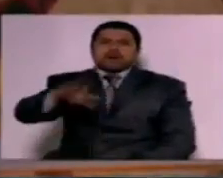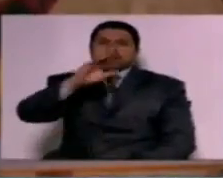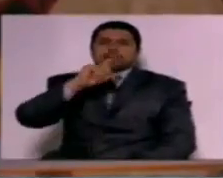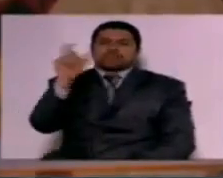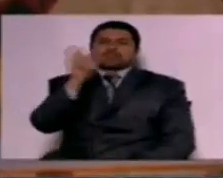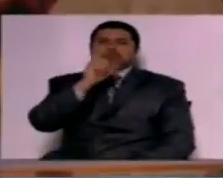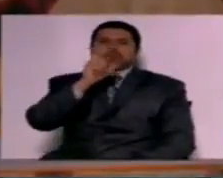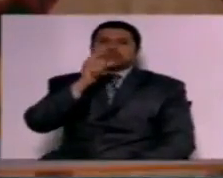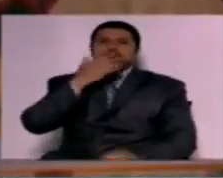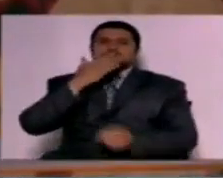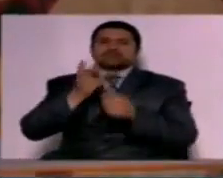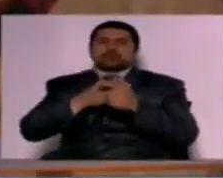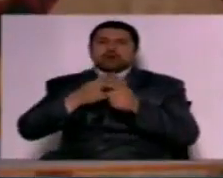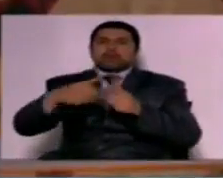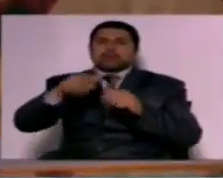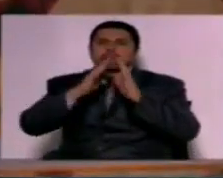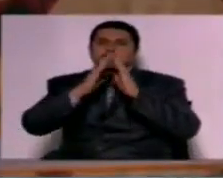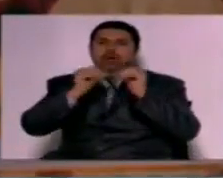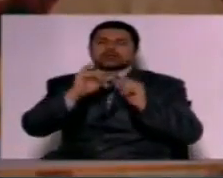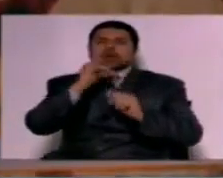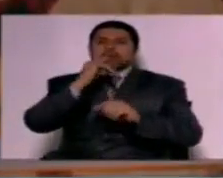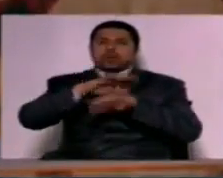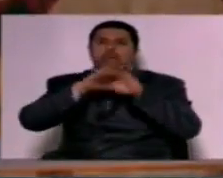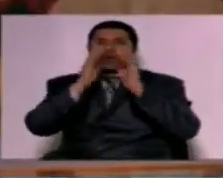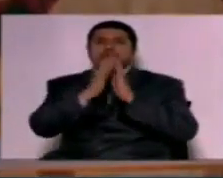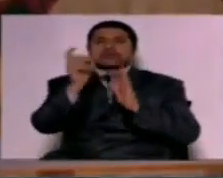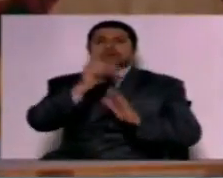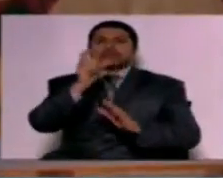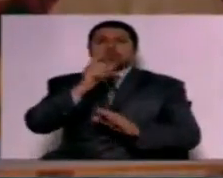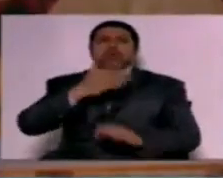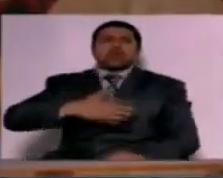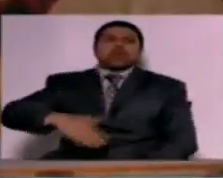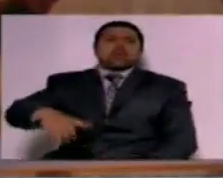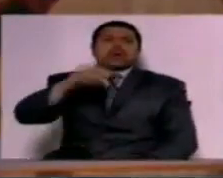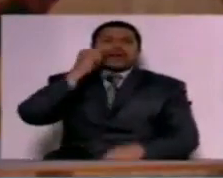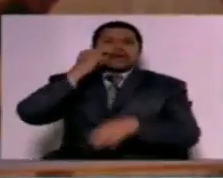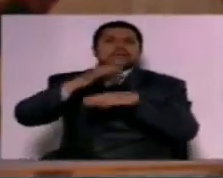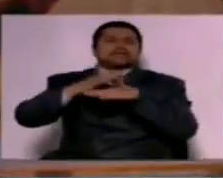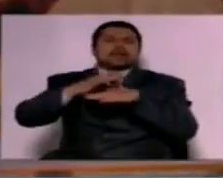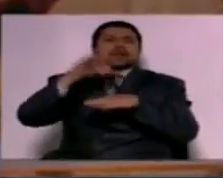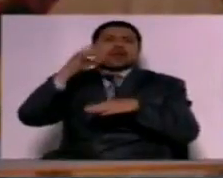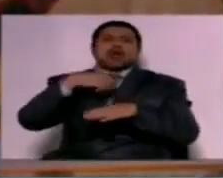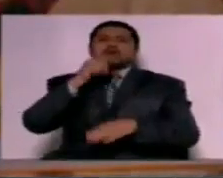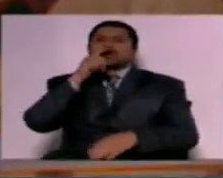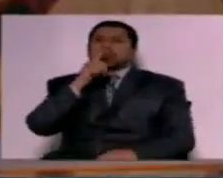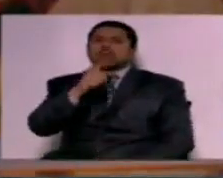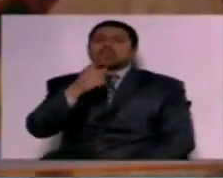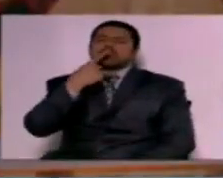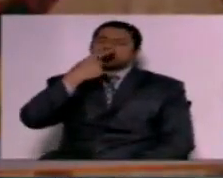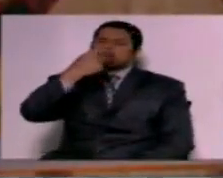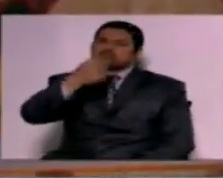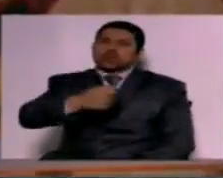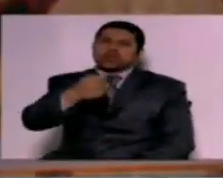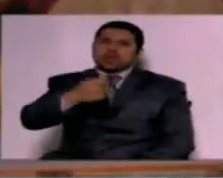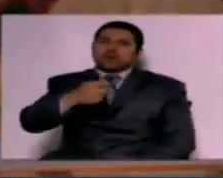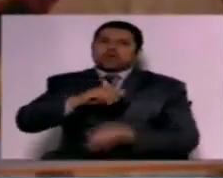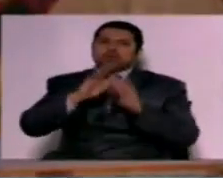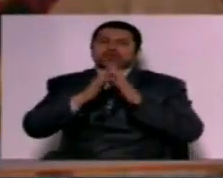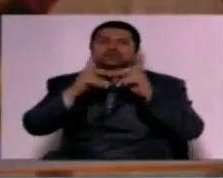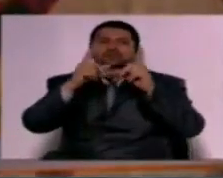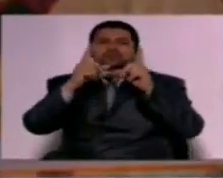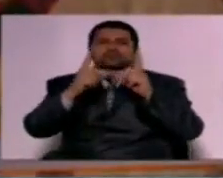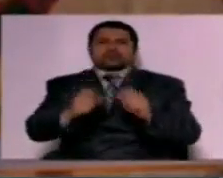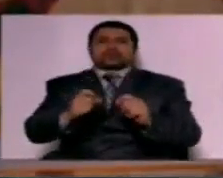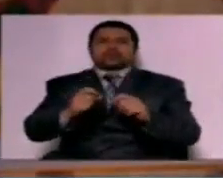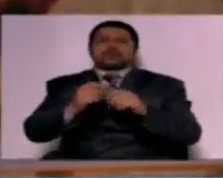جميعا وللشعب المصري والأمة العربية والإسلامية ولكل إنسان، أقول له كل سنة وإنت طيب وبصحة